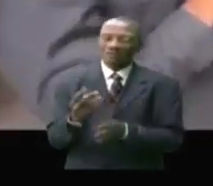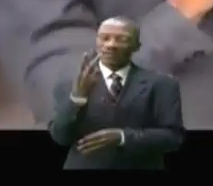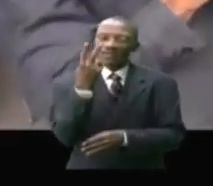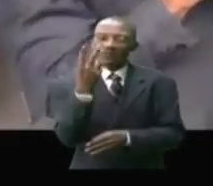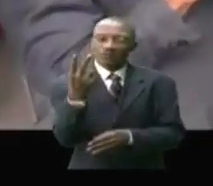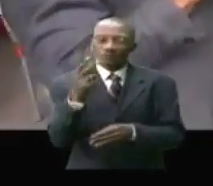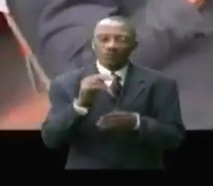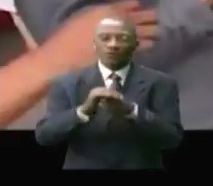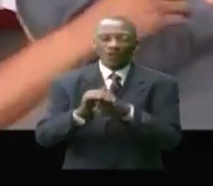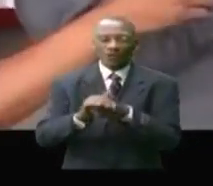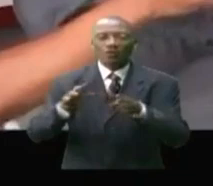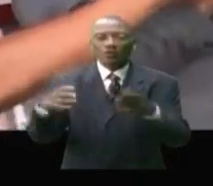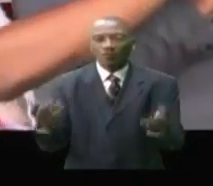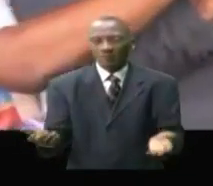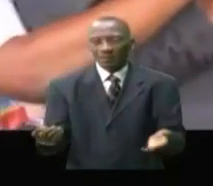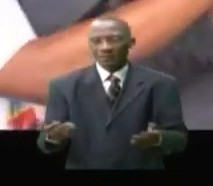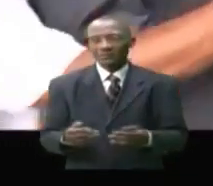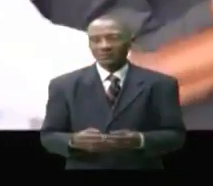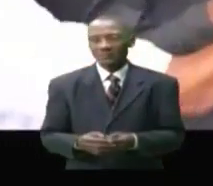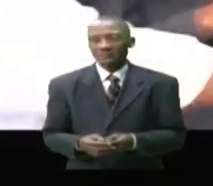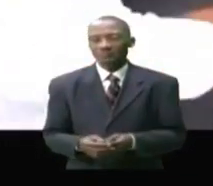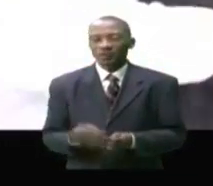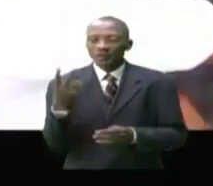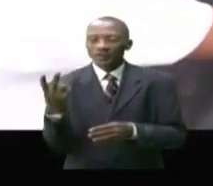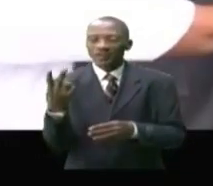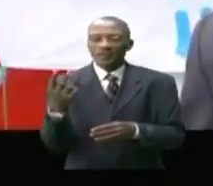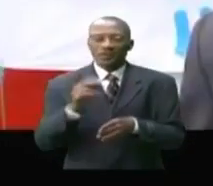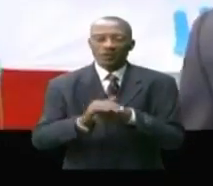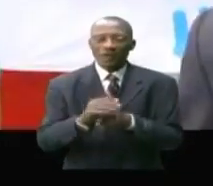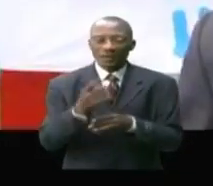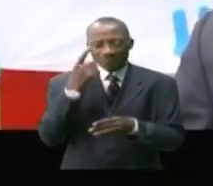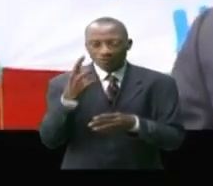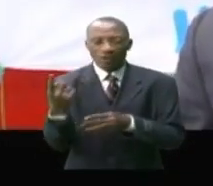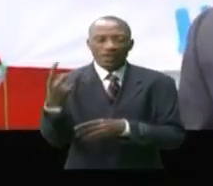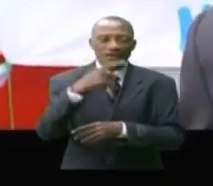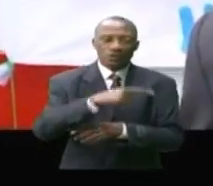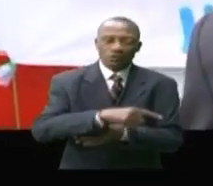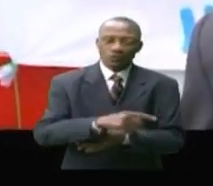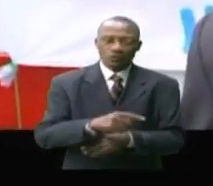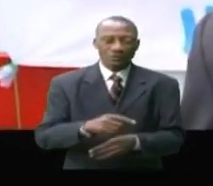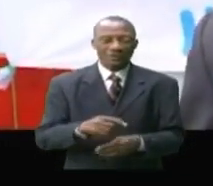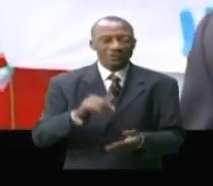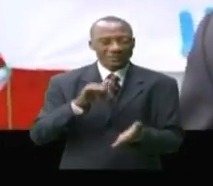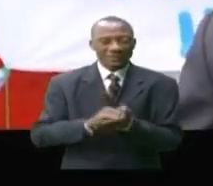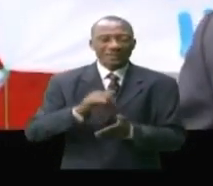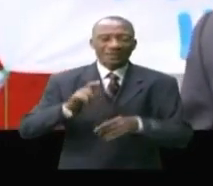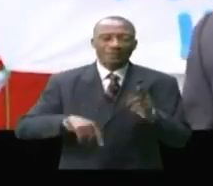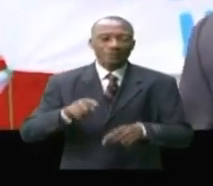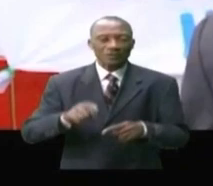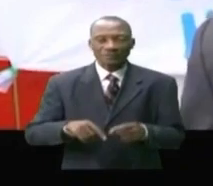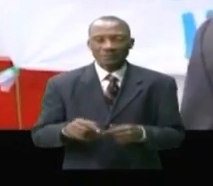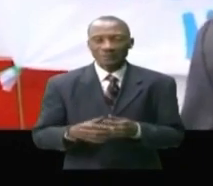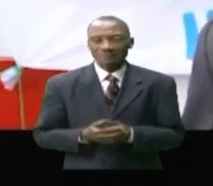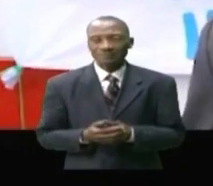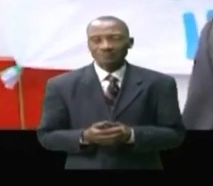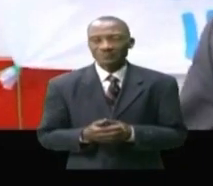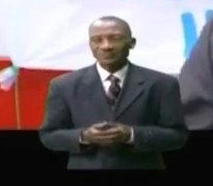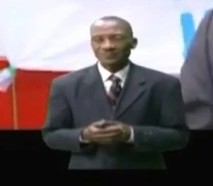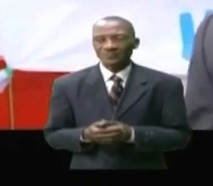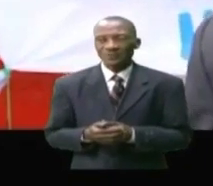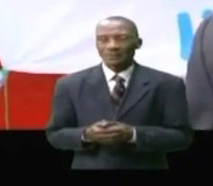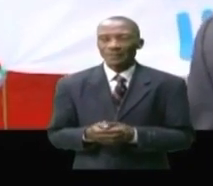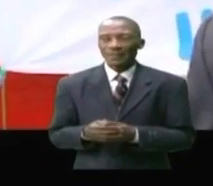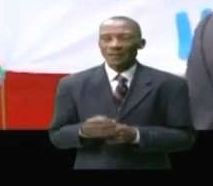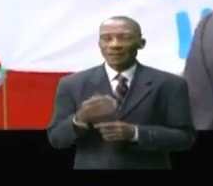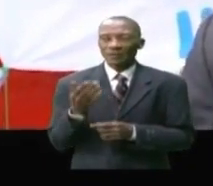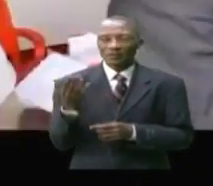2,16 $ par jour. Je me suis dit, je vais aider mes compatriotes qui ont